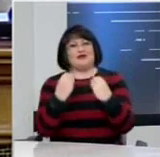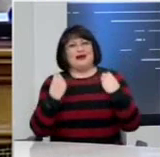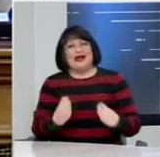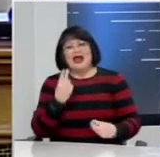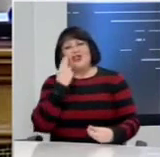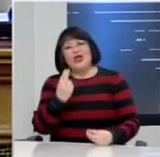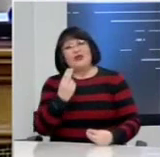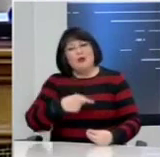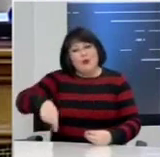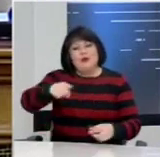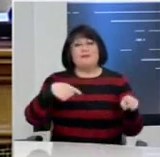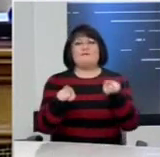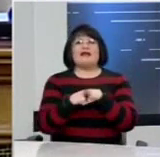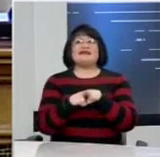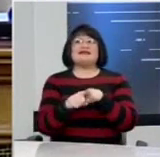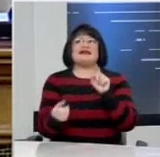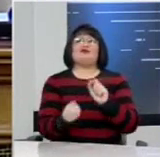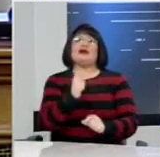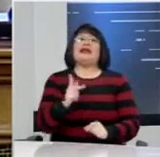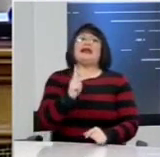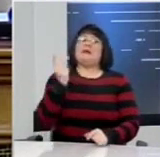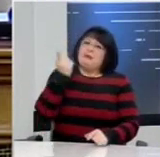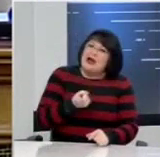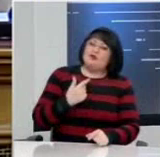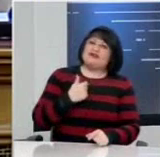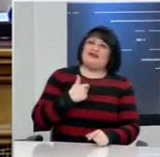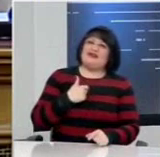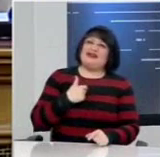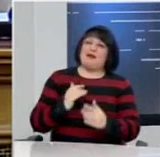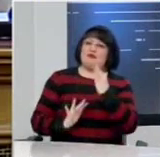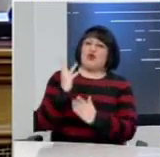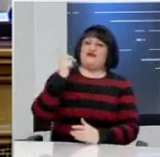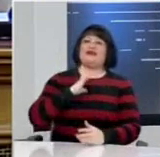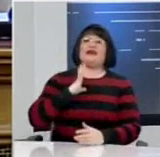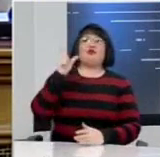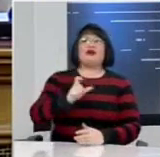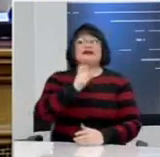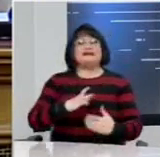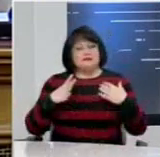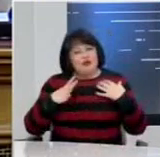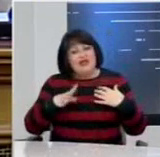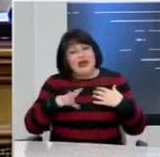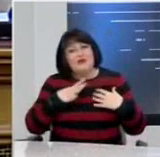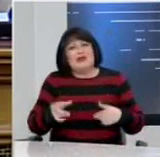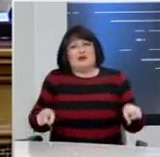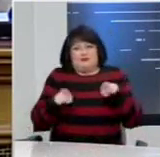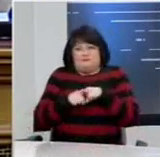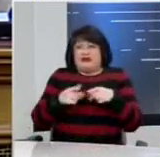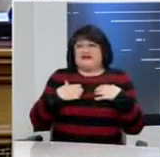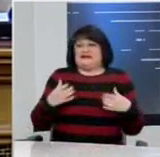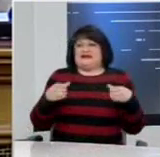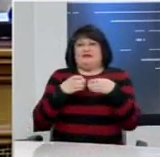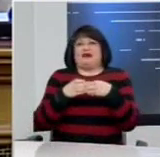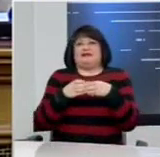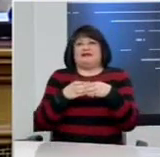μια νέα κοινωνική πλειοψηφία προοδευτικών πολιτών, ανήσυχων πολιτών να διαμορφώνεται με